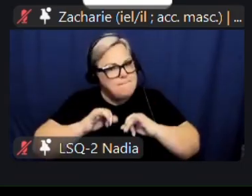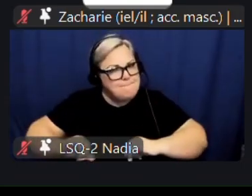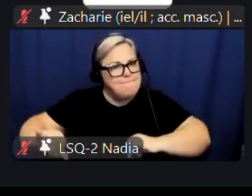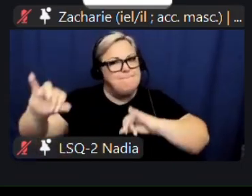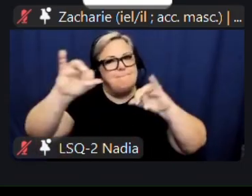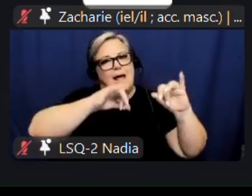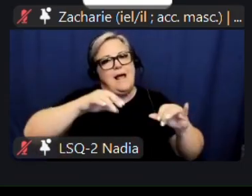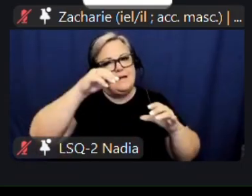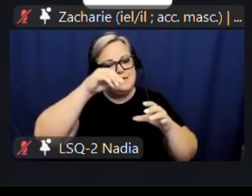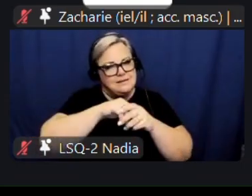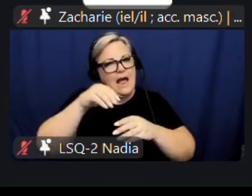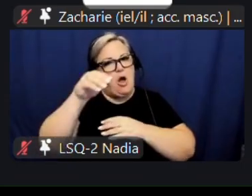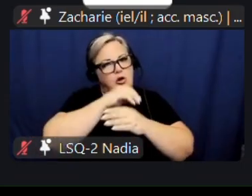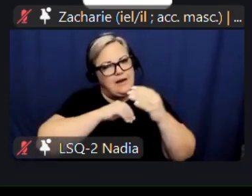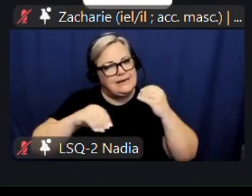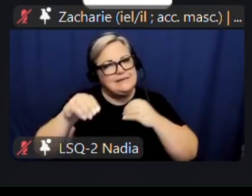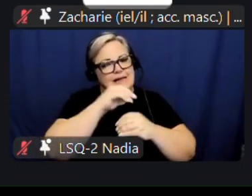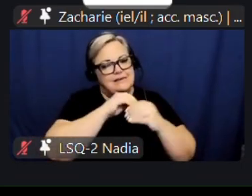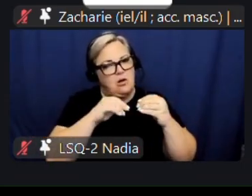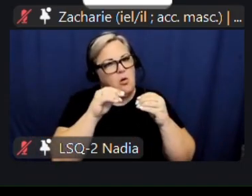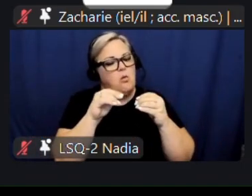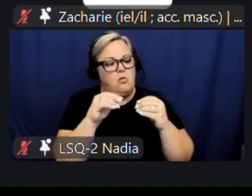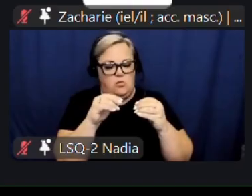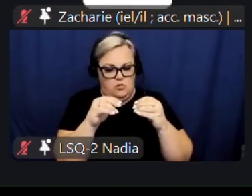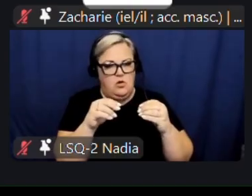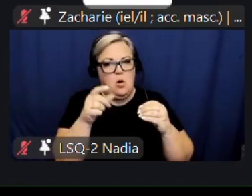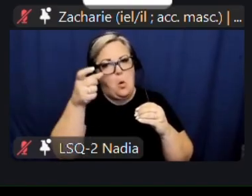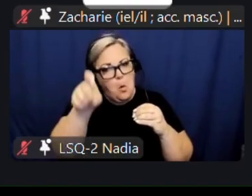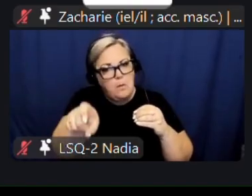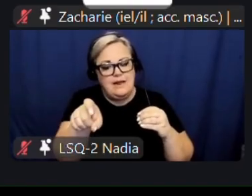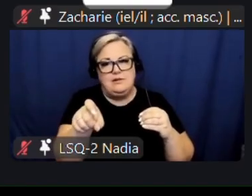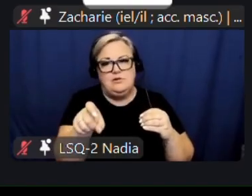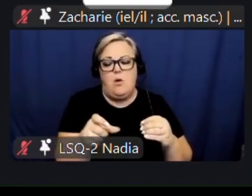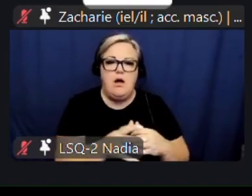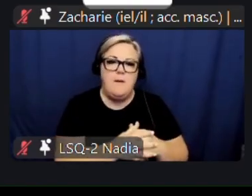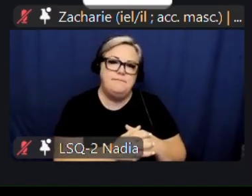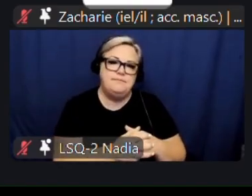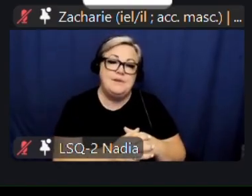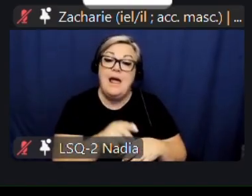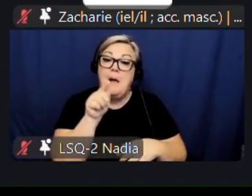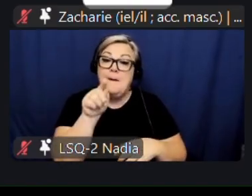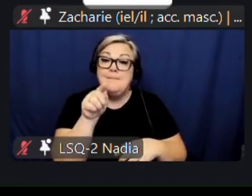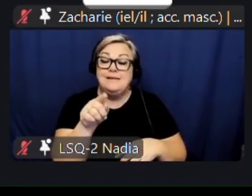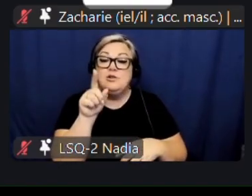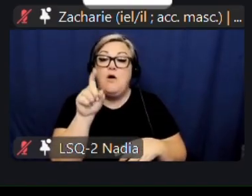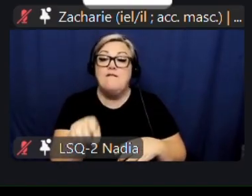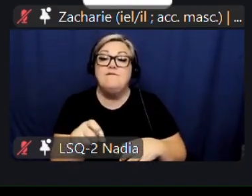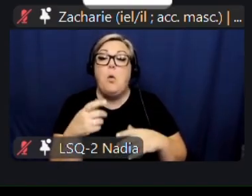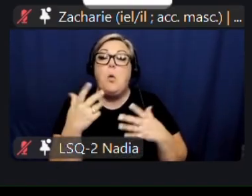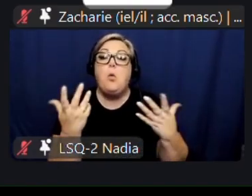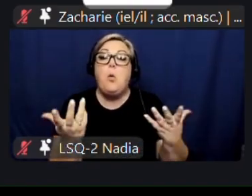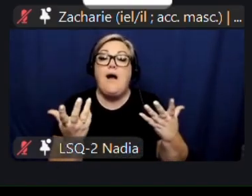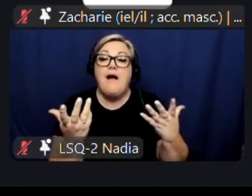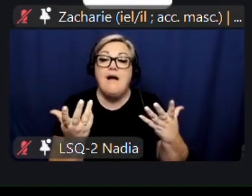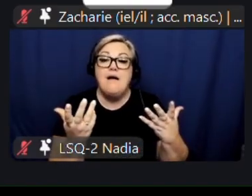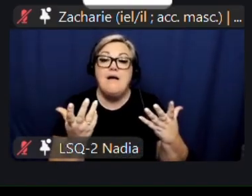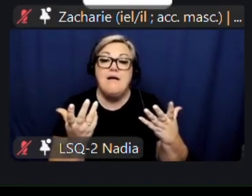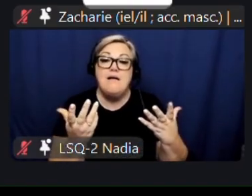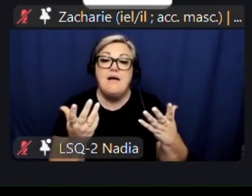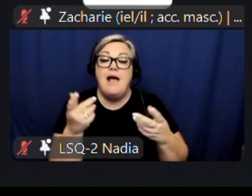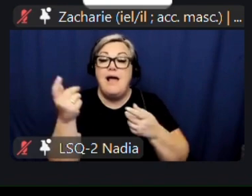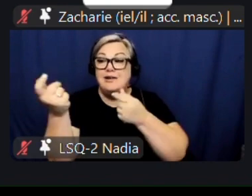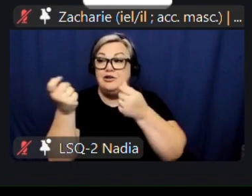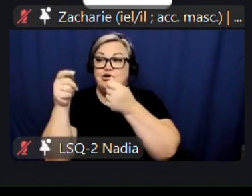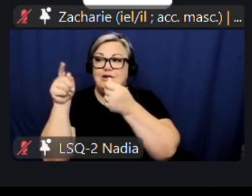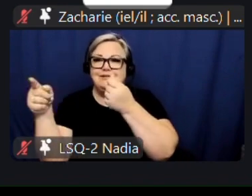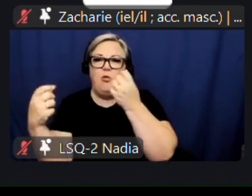des formations obligatoires et ça prend, je ne l'ai pas mentionné tout à l'heure, mais tout ça, ça prend le soutien de de la